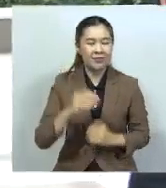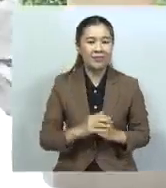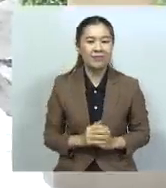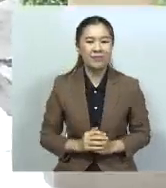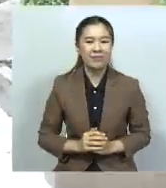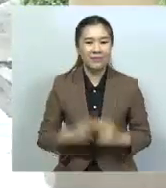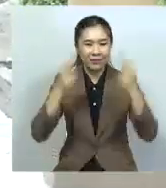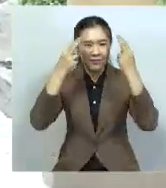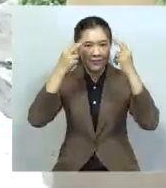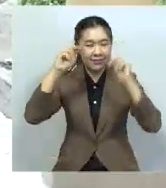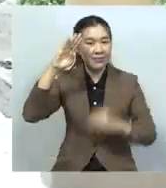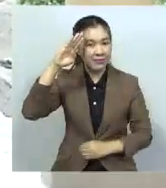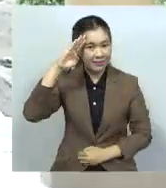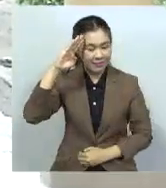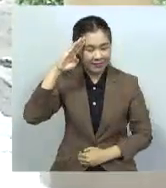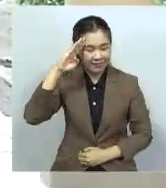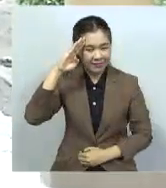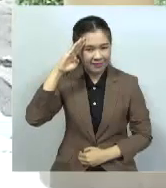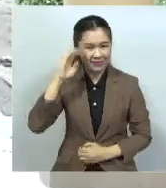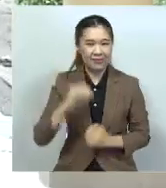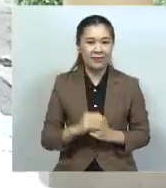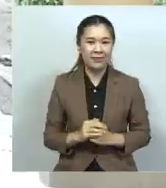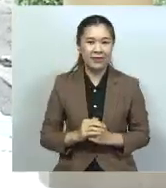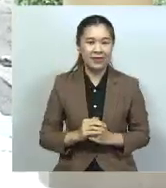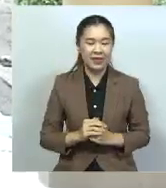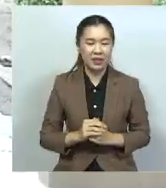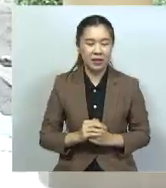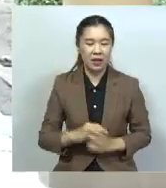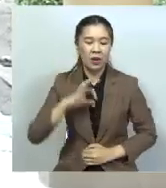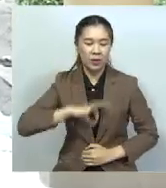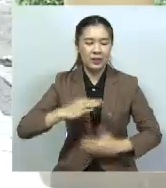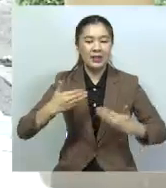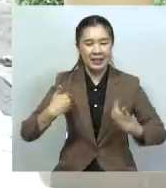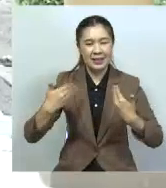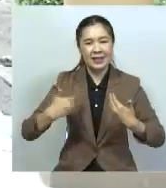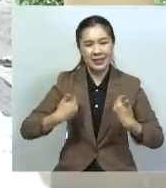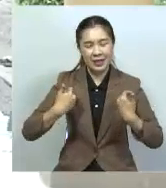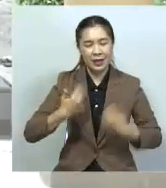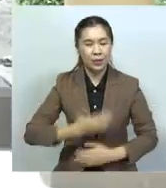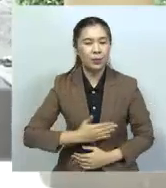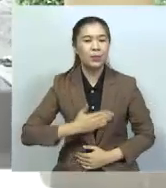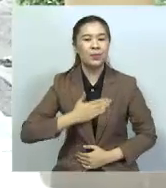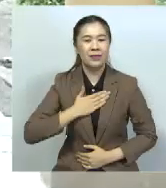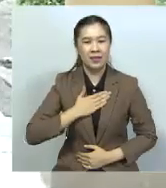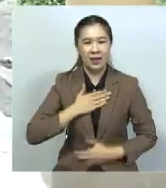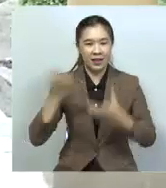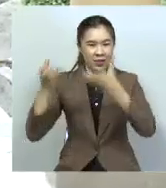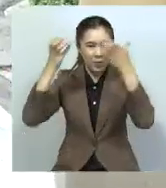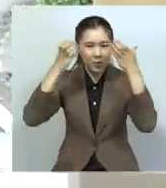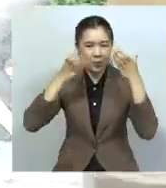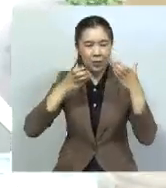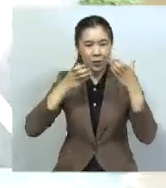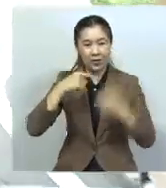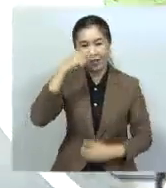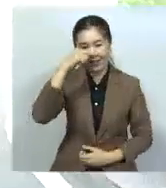ในเรื่องนี้นะคะพลเอกประยุทธ์จันทร์โอชานายกรัฐมนตรีได้กล่าวแสดงความยินดีและภาคภูมิใจที่โขนไทยได้ขึ้นบัญชี